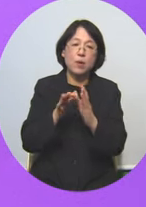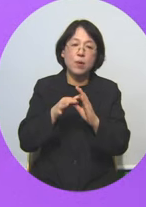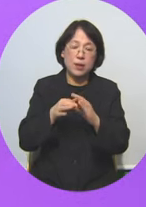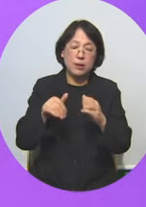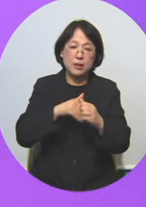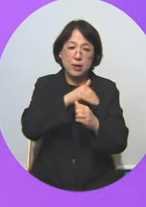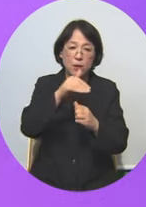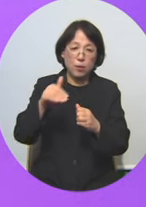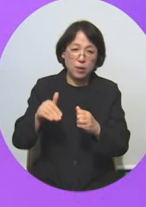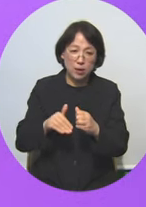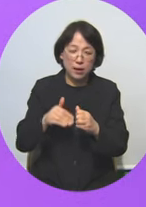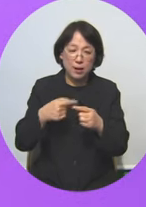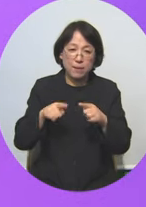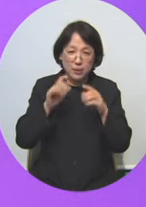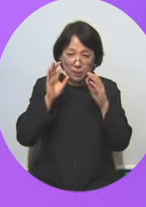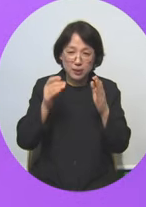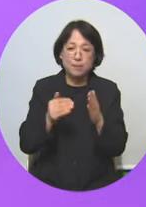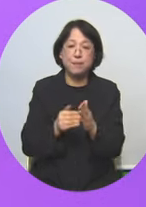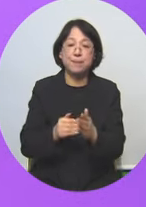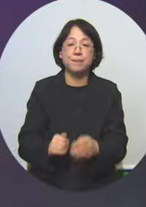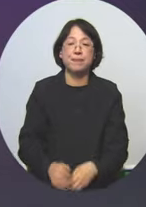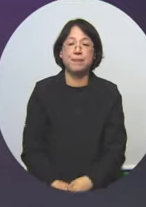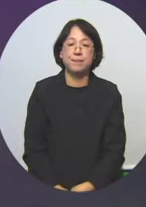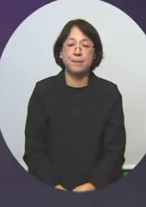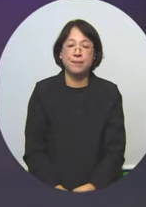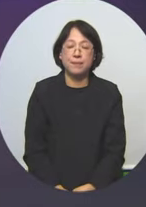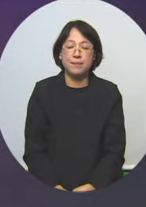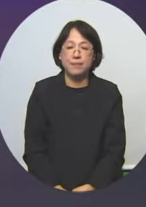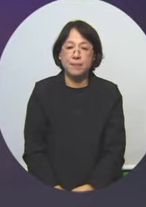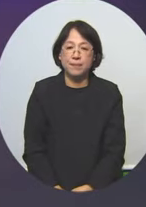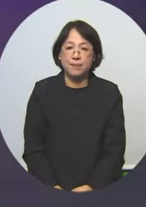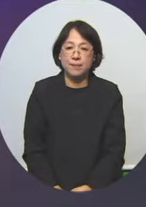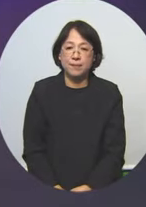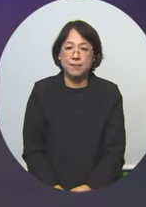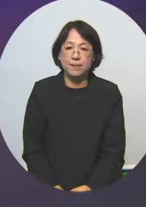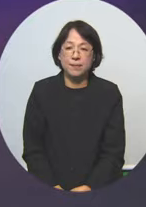상황 취재기자와 함께 알아봤습니다. 조태흠 기자, 수고 많았습니다.